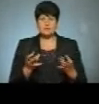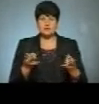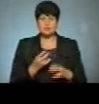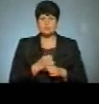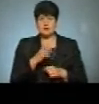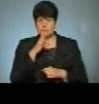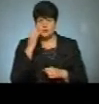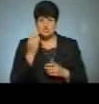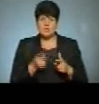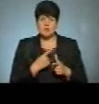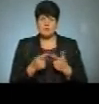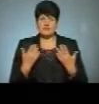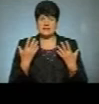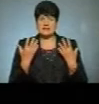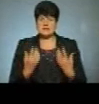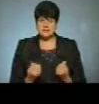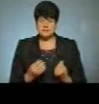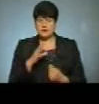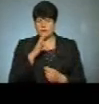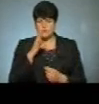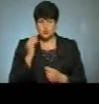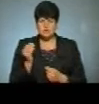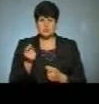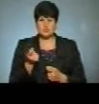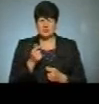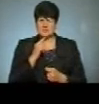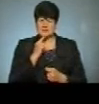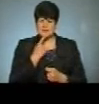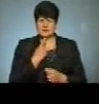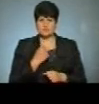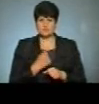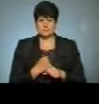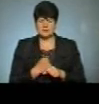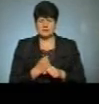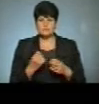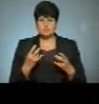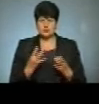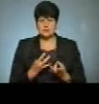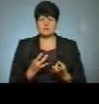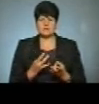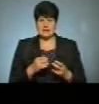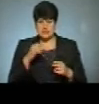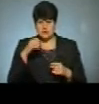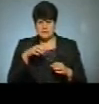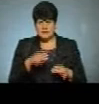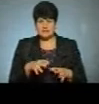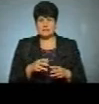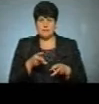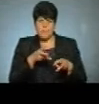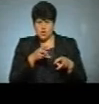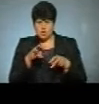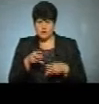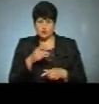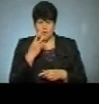або вночі, або в вихідні дні. Вночі трошки складновато, тому що потрібно певне освітлення, прожектора,